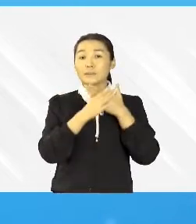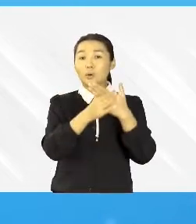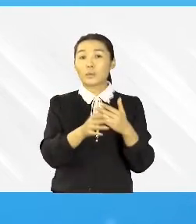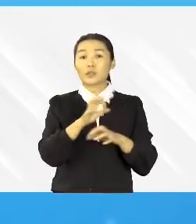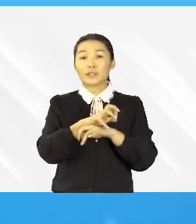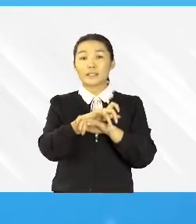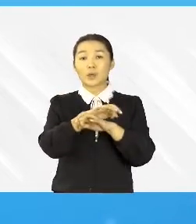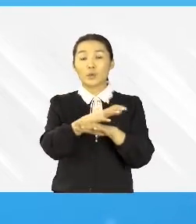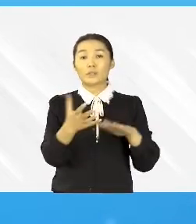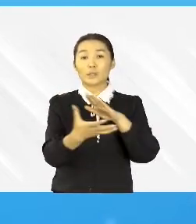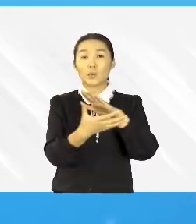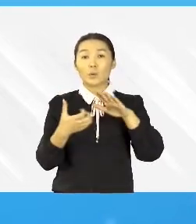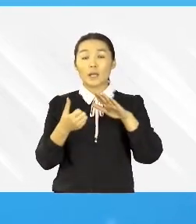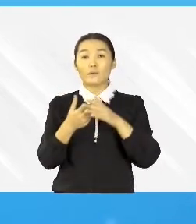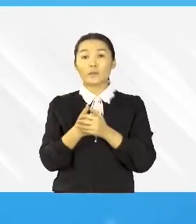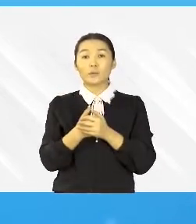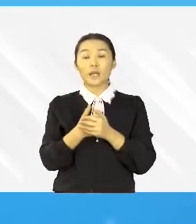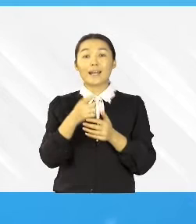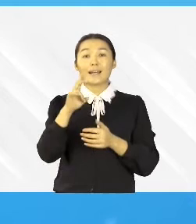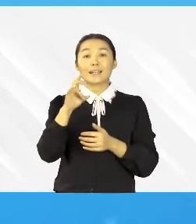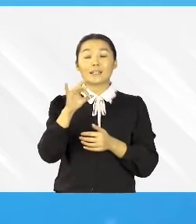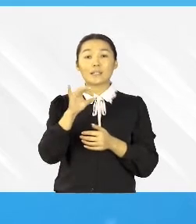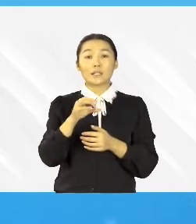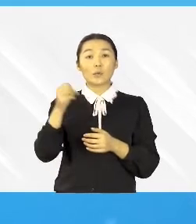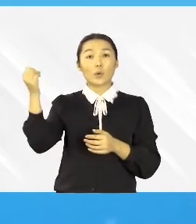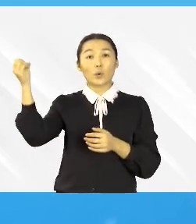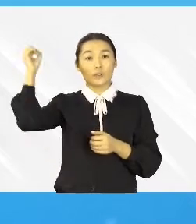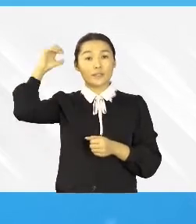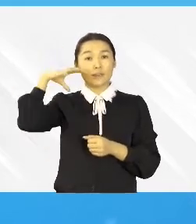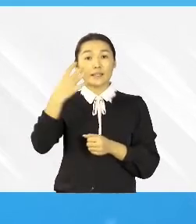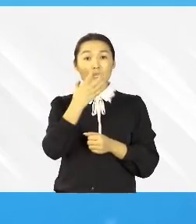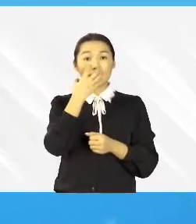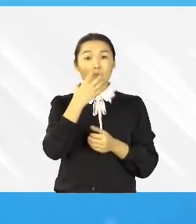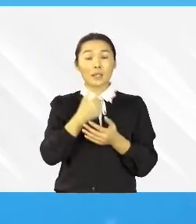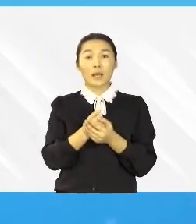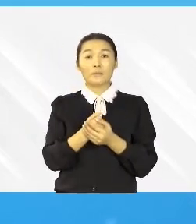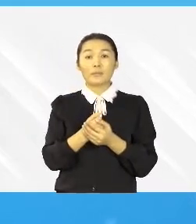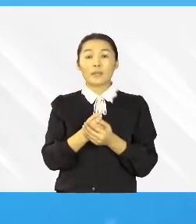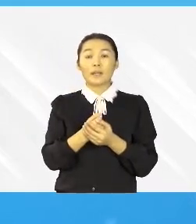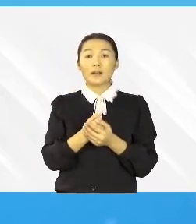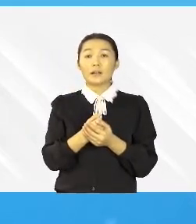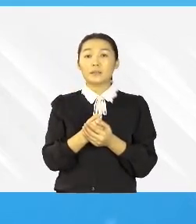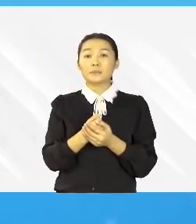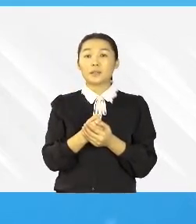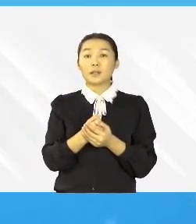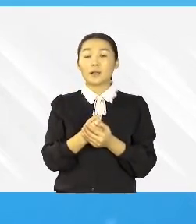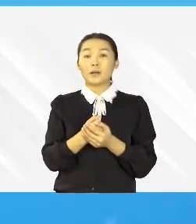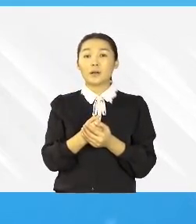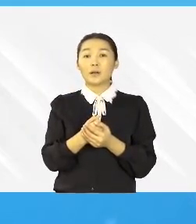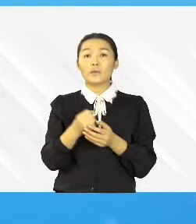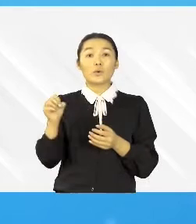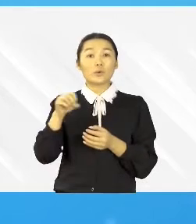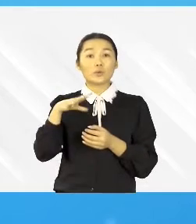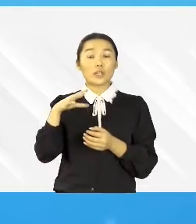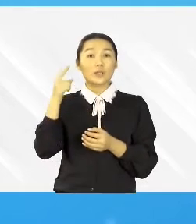улавливают энергию излучений в виде тепла и света, механические вибрации, включая широкий диапазон звуков,